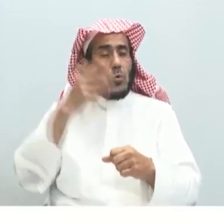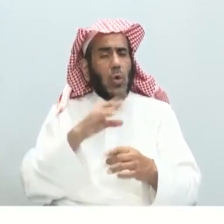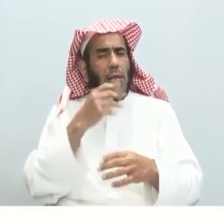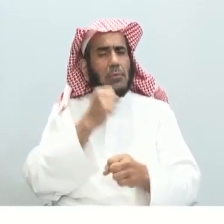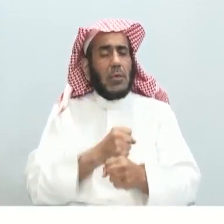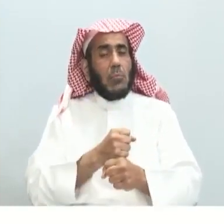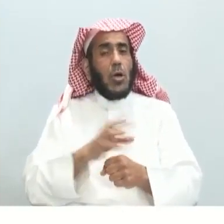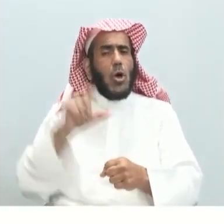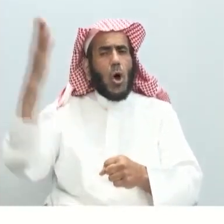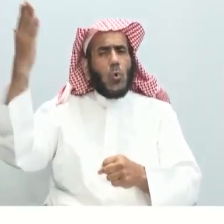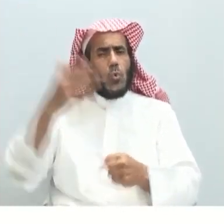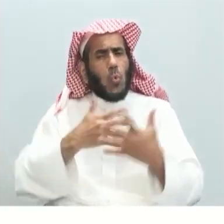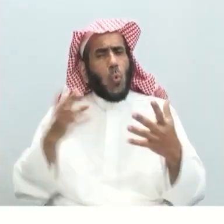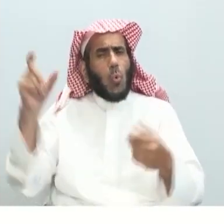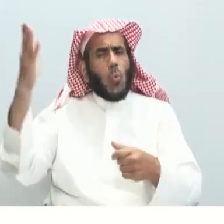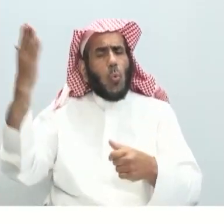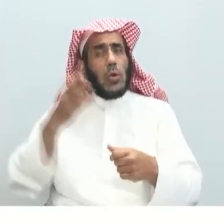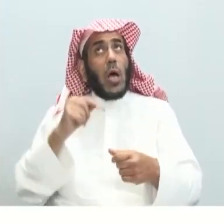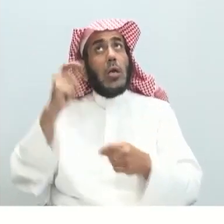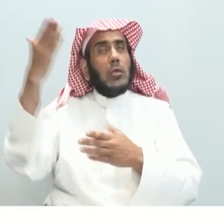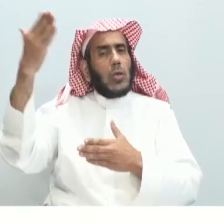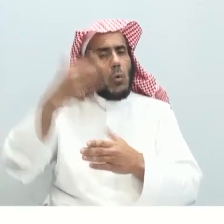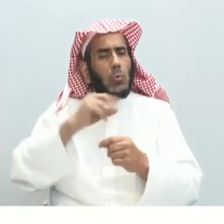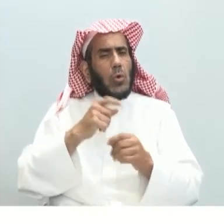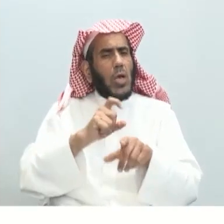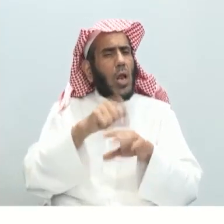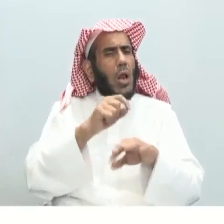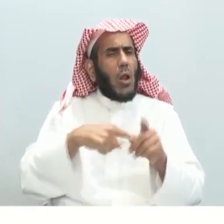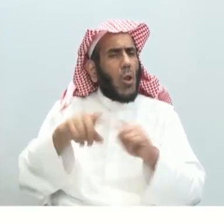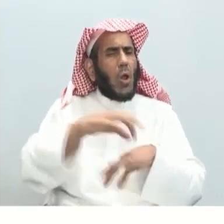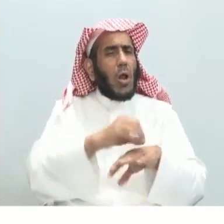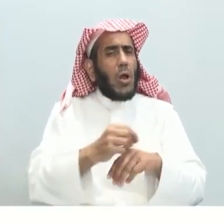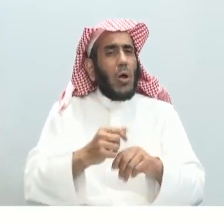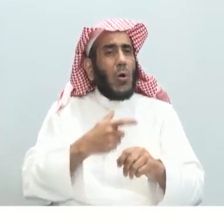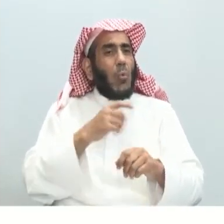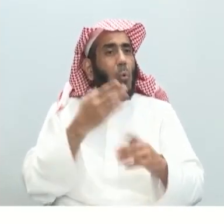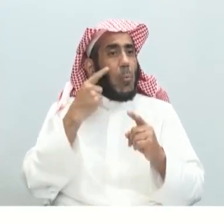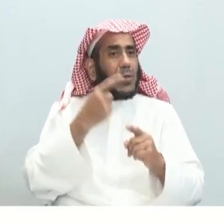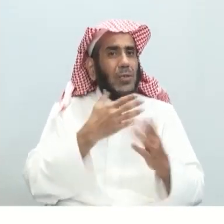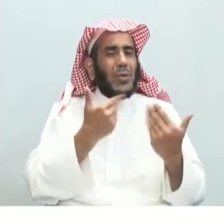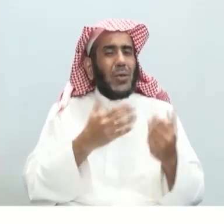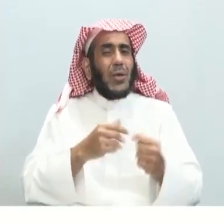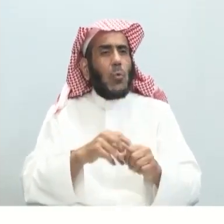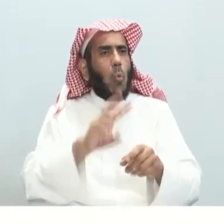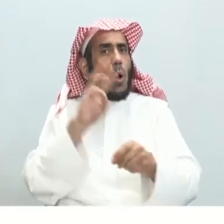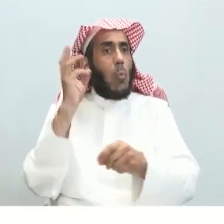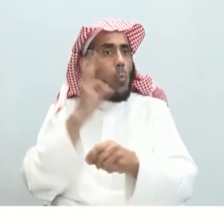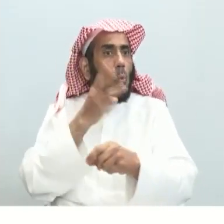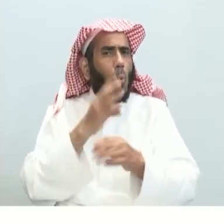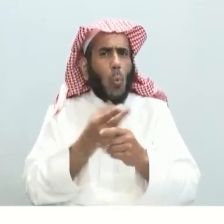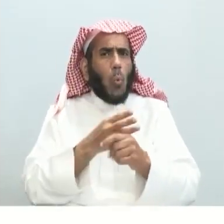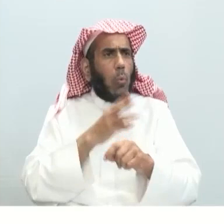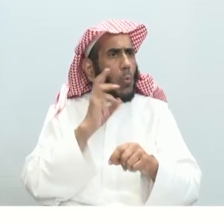السلام الرسل ارسلهم الله جل وعلا الى الخلق مبشرين ومنذرين فما الواجب علينا